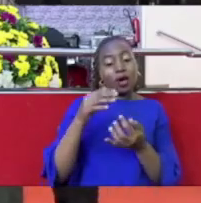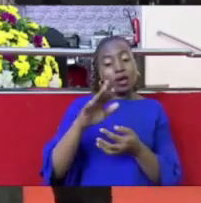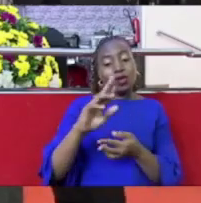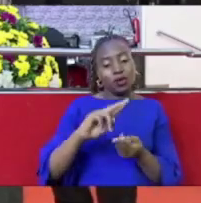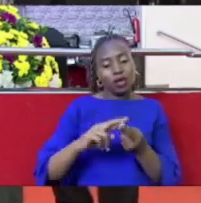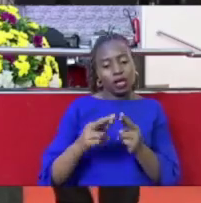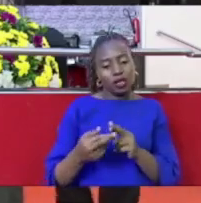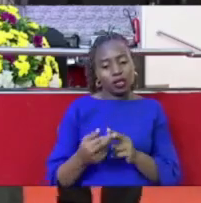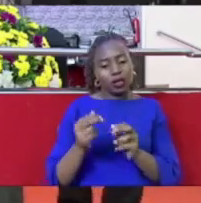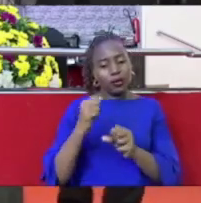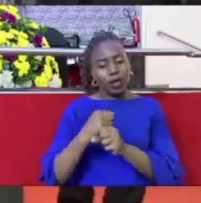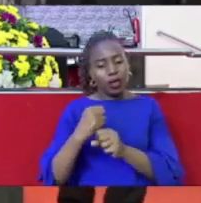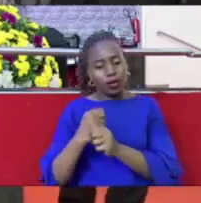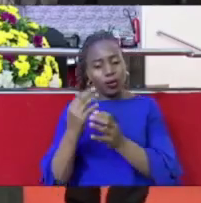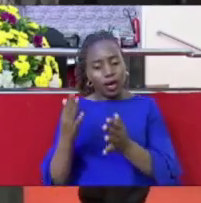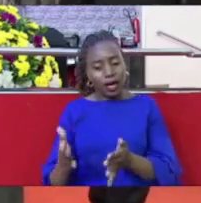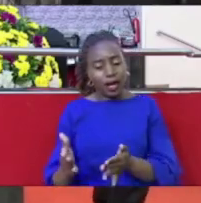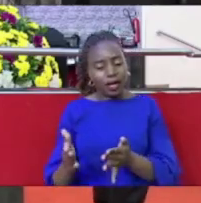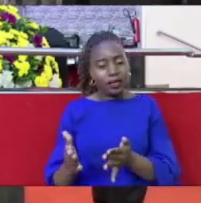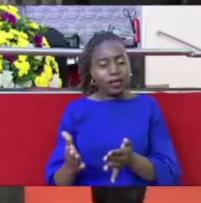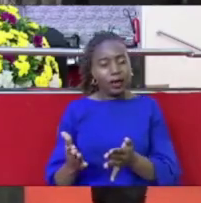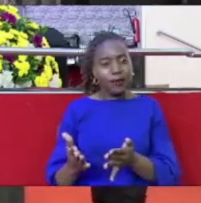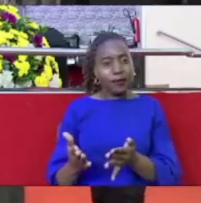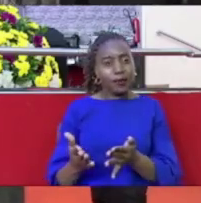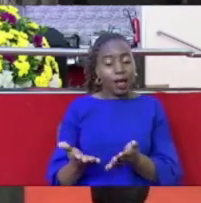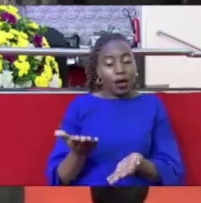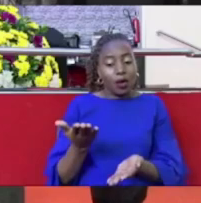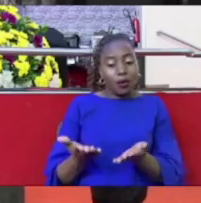workers, uhusiano wako na wafanyakazi wenzako,